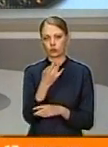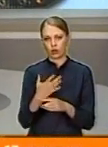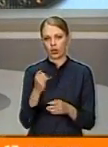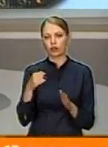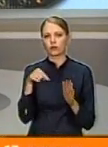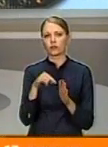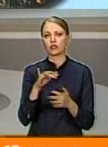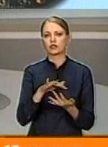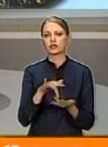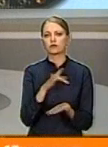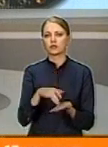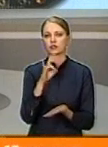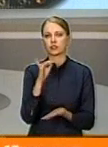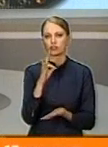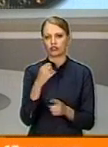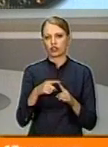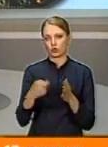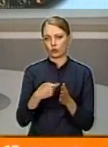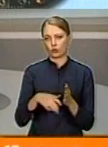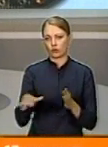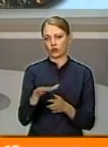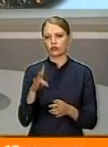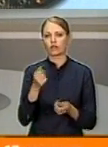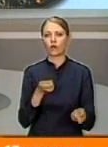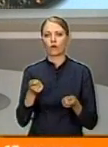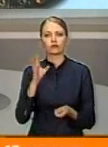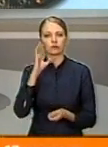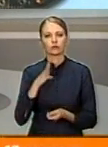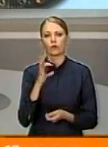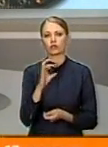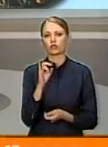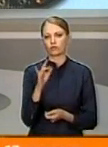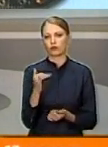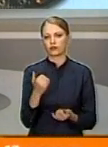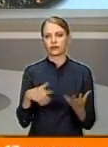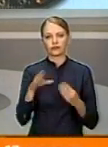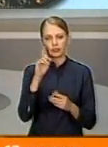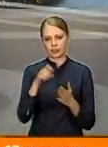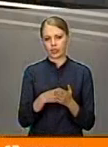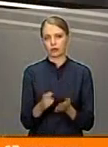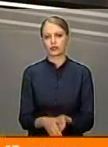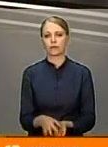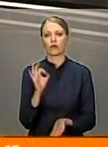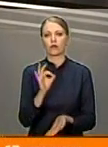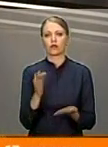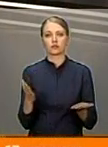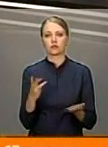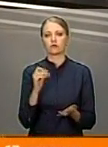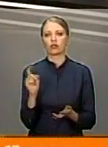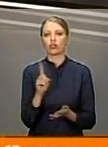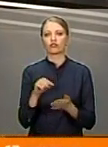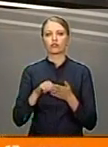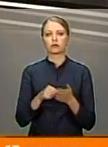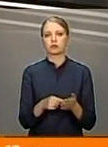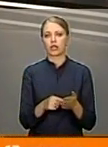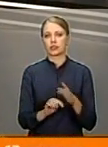з міста Сніжного. Це Донеччина. На урядовому брифінгу все слухав Олексій Сімаков, і зараз про все дізнаємося. Олексію, на що